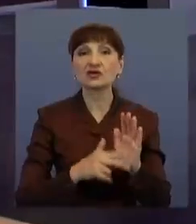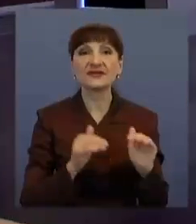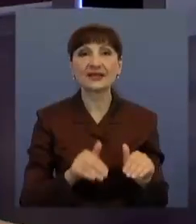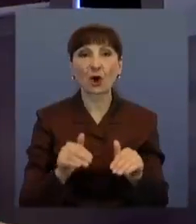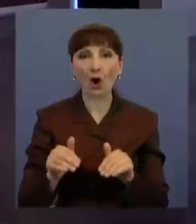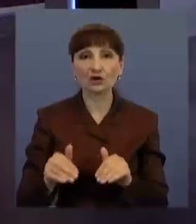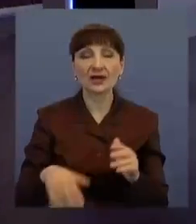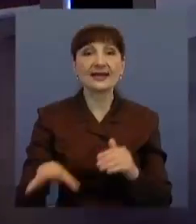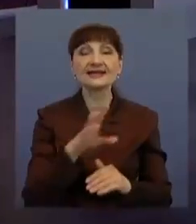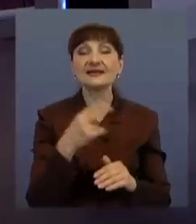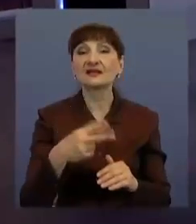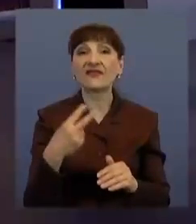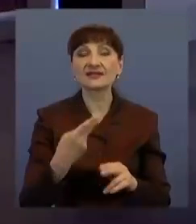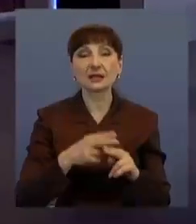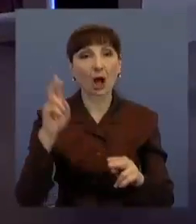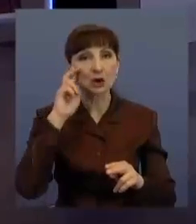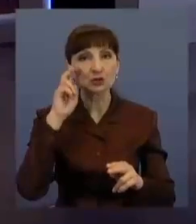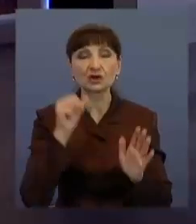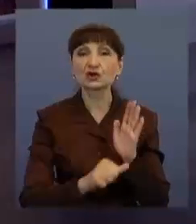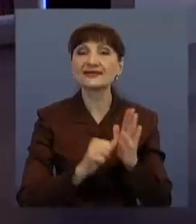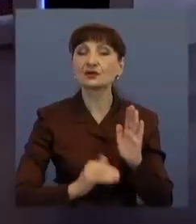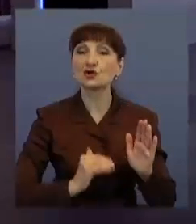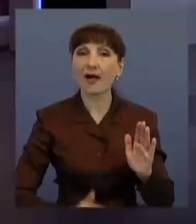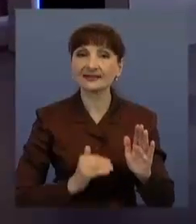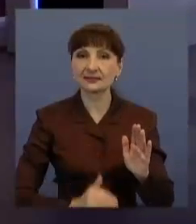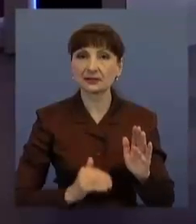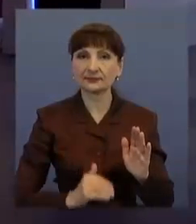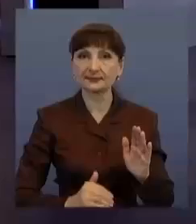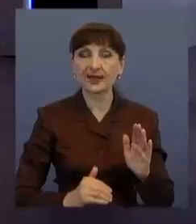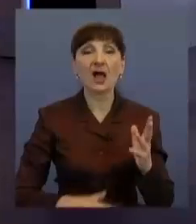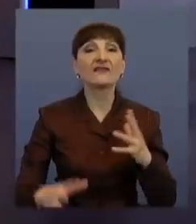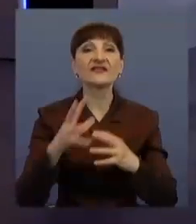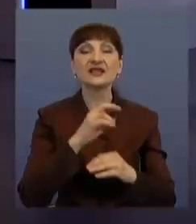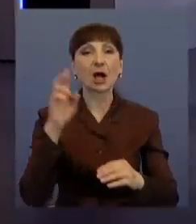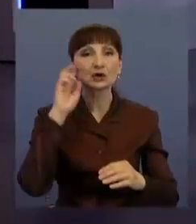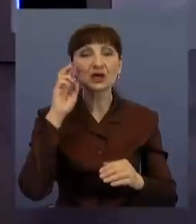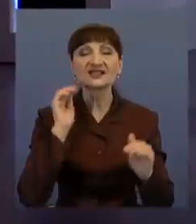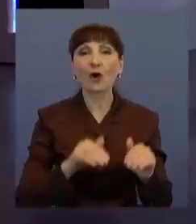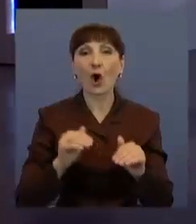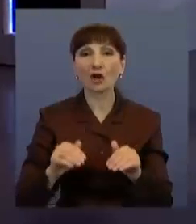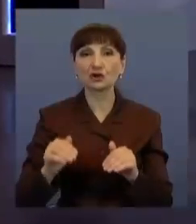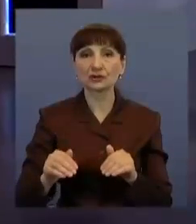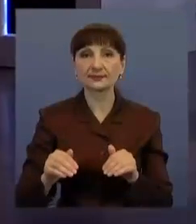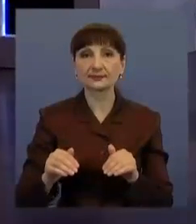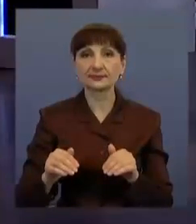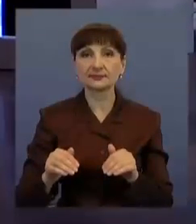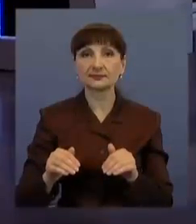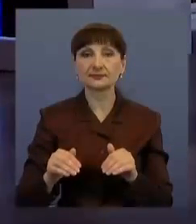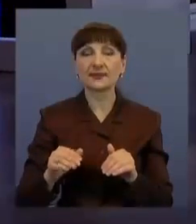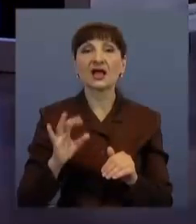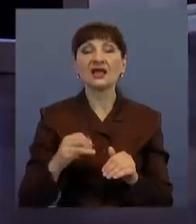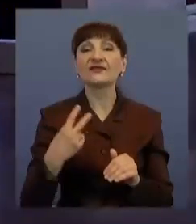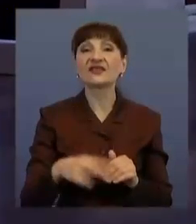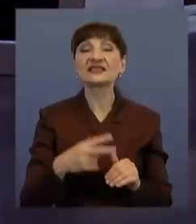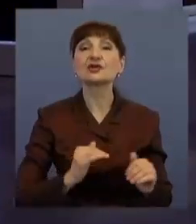из них 20 это государственные, 60 частные. И во всех государственных колледжах и в